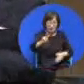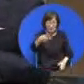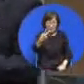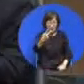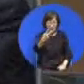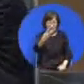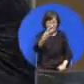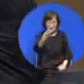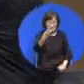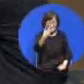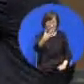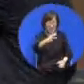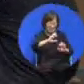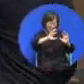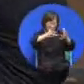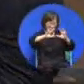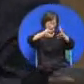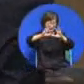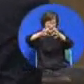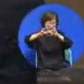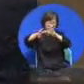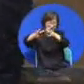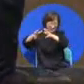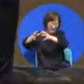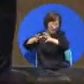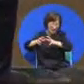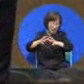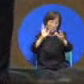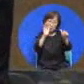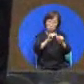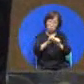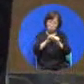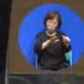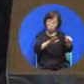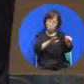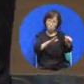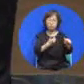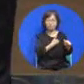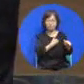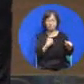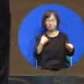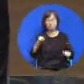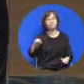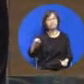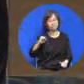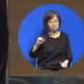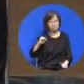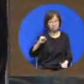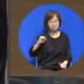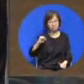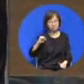주시. God will give you the strength to commission out to 237 countries.